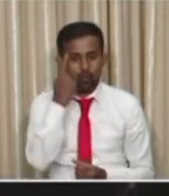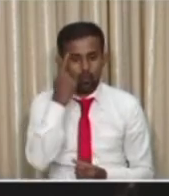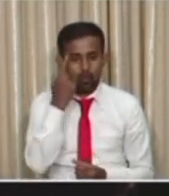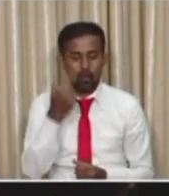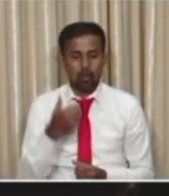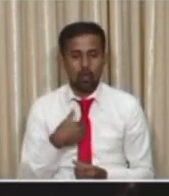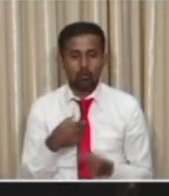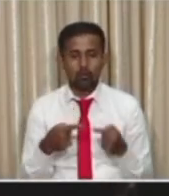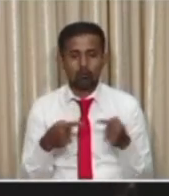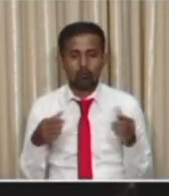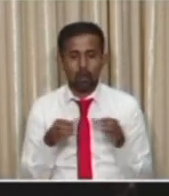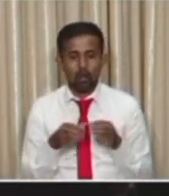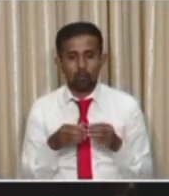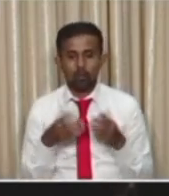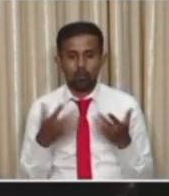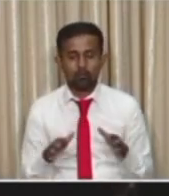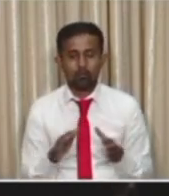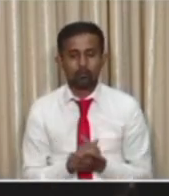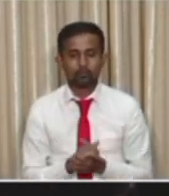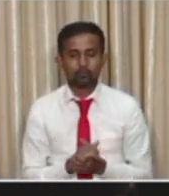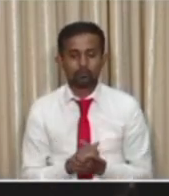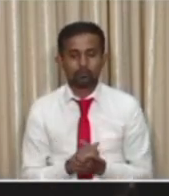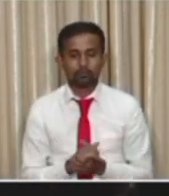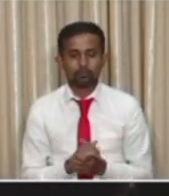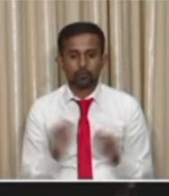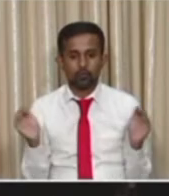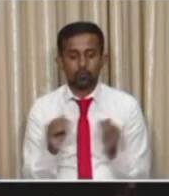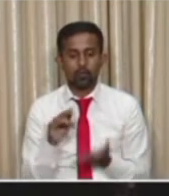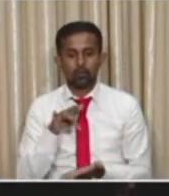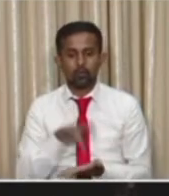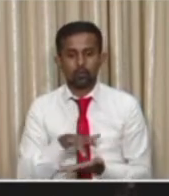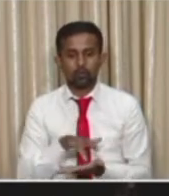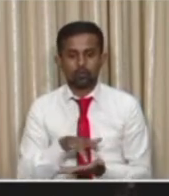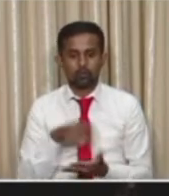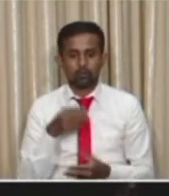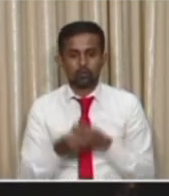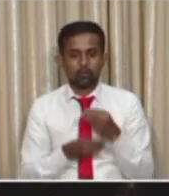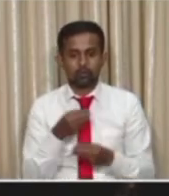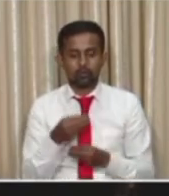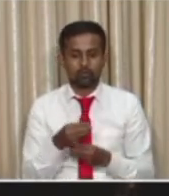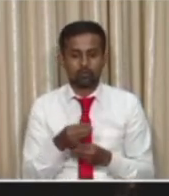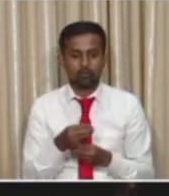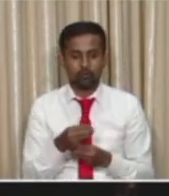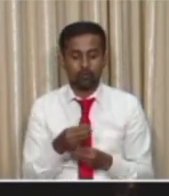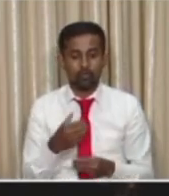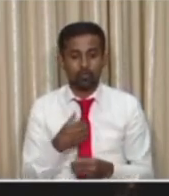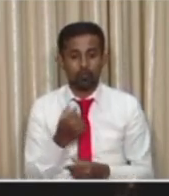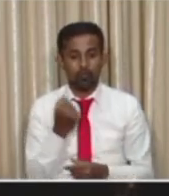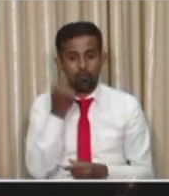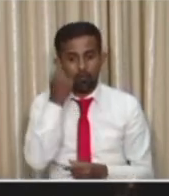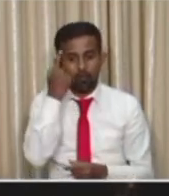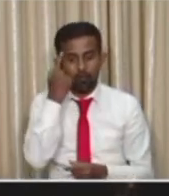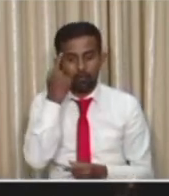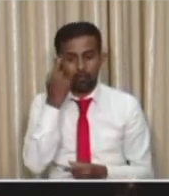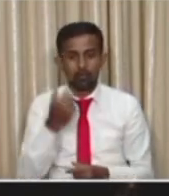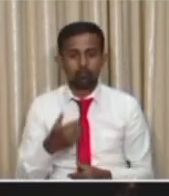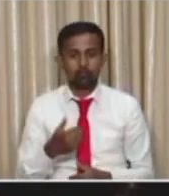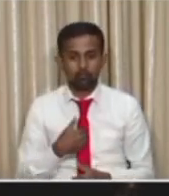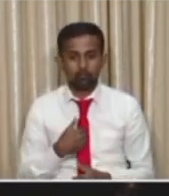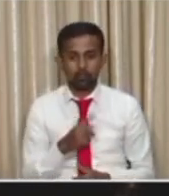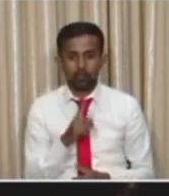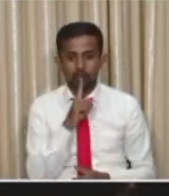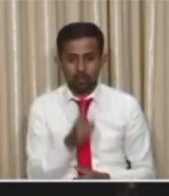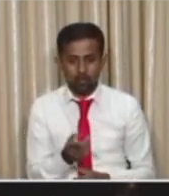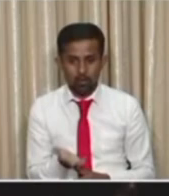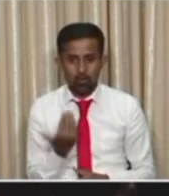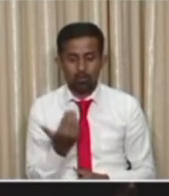தெரிவிக்கின்றேன். இந்த சிறிய நடுத்தர வர்த்தகம் தொடர்பான விடயங்களிலே எம்முடைய நிலைப்பாடு என்ன என்பது பற்றி நாம் தெளிவடைந்தாக வேண்டி இருக்கின்றோம். நோபல் பரிசு பெற்ற முகமது யூனுஸ்